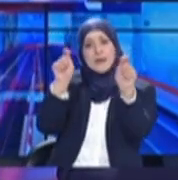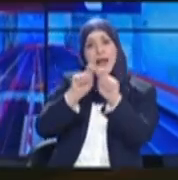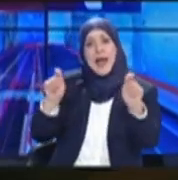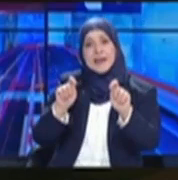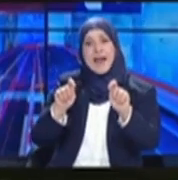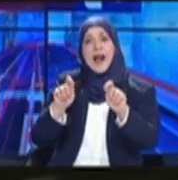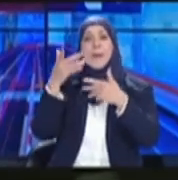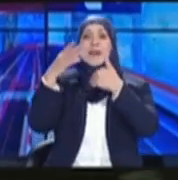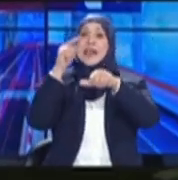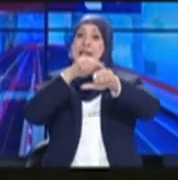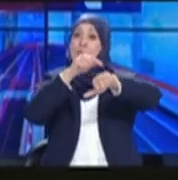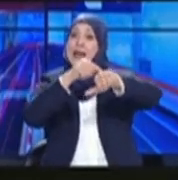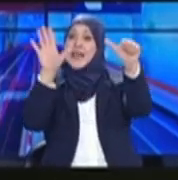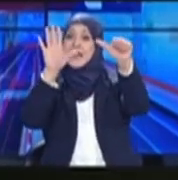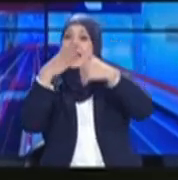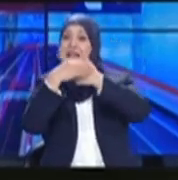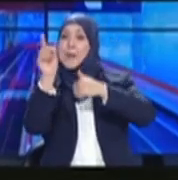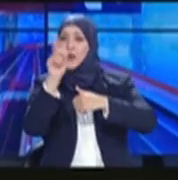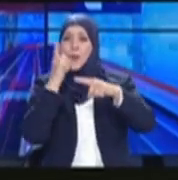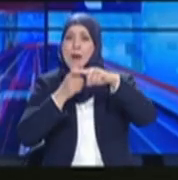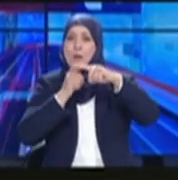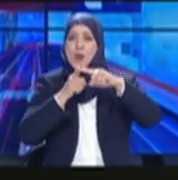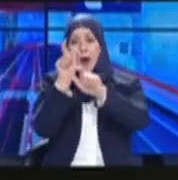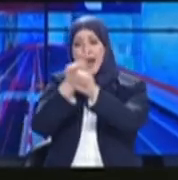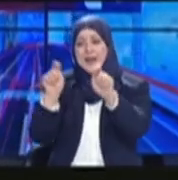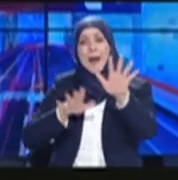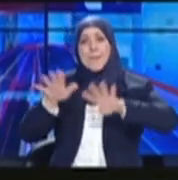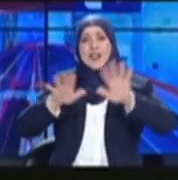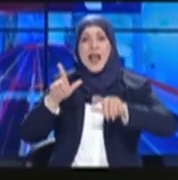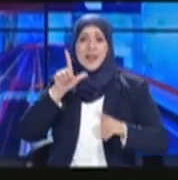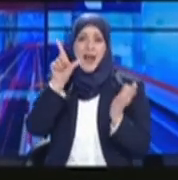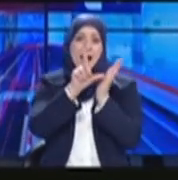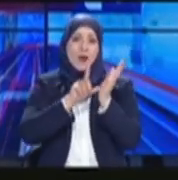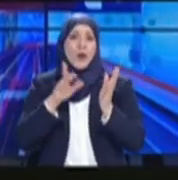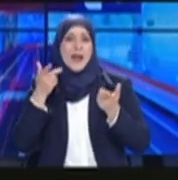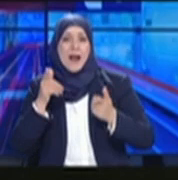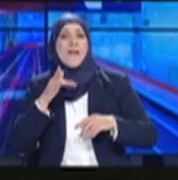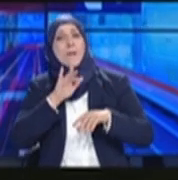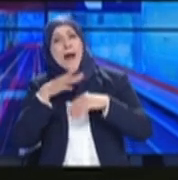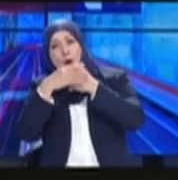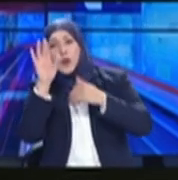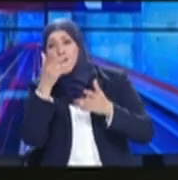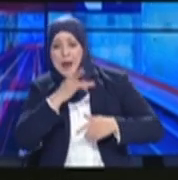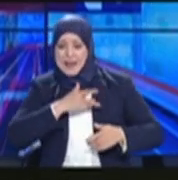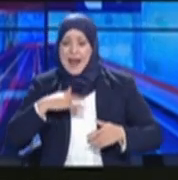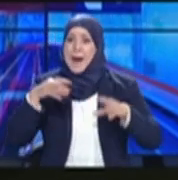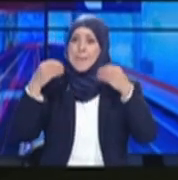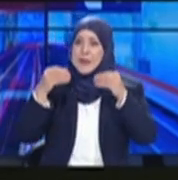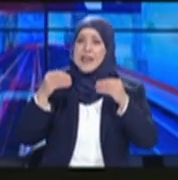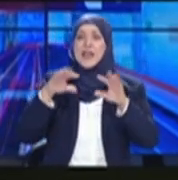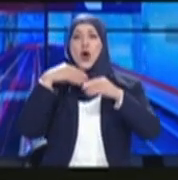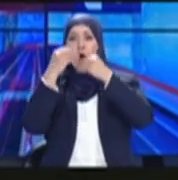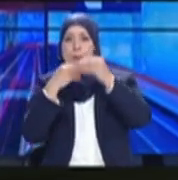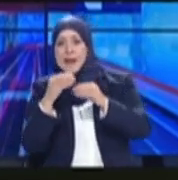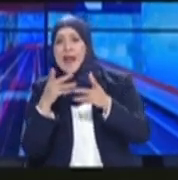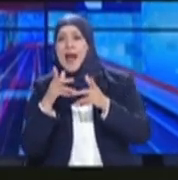التجميل من قبل المواطنين الاب البعض منهم الى اه ربما لاسباب صحيه متواجد في المنطقه اليوم